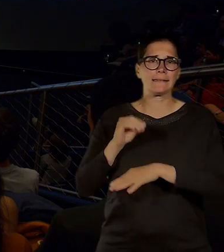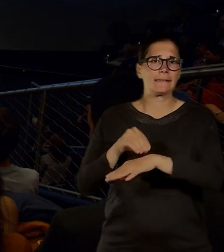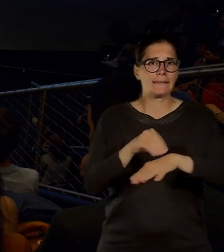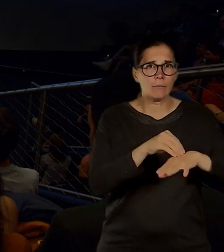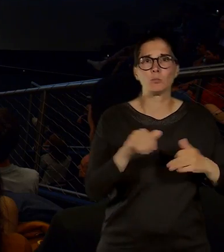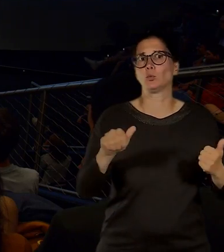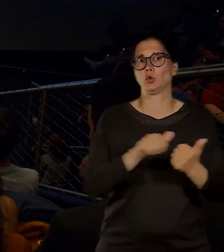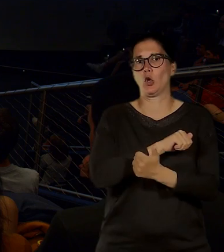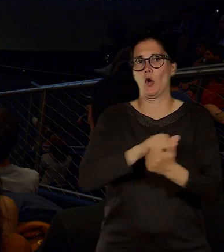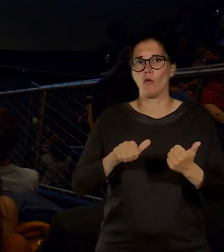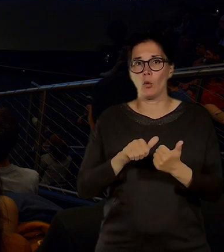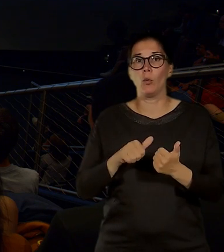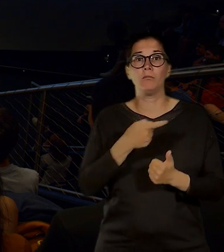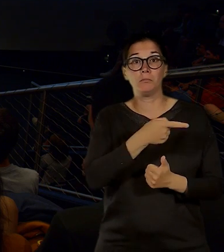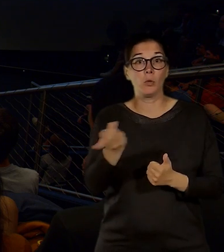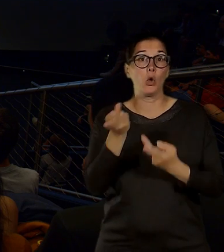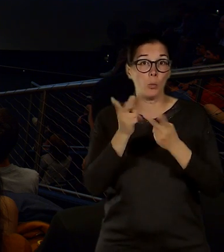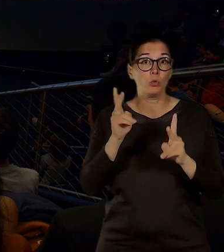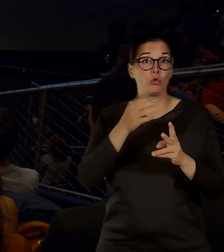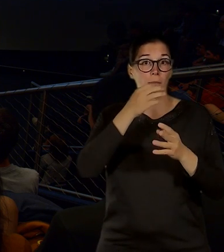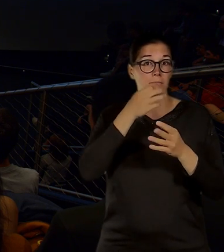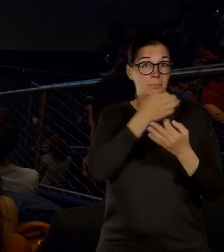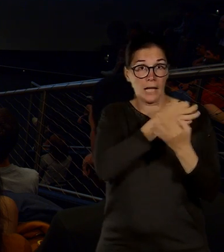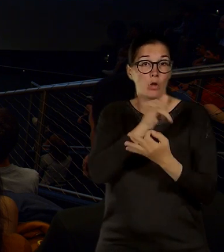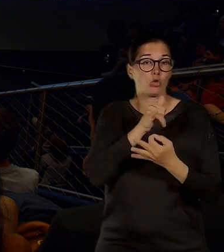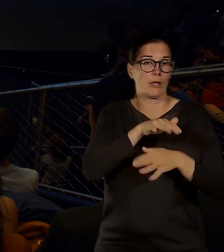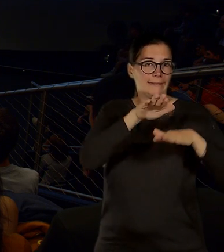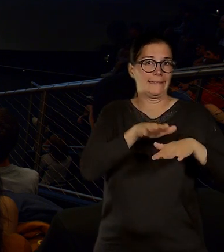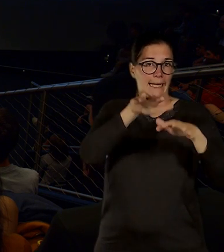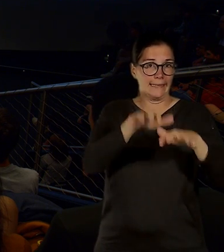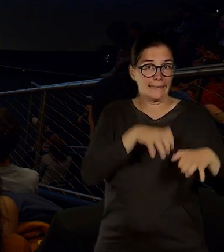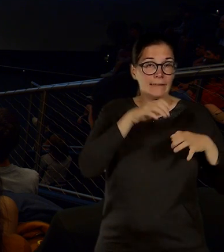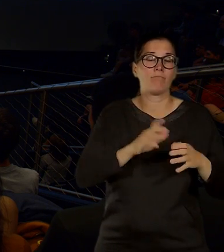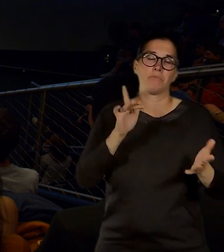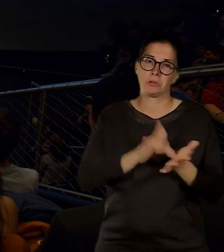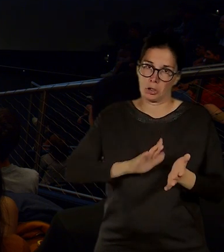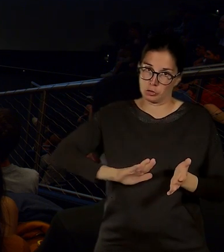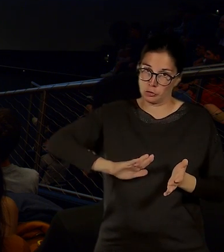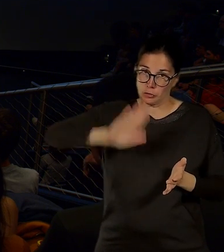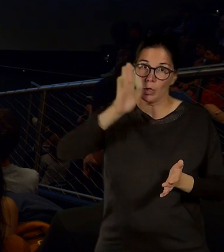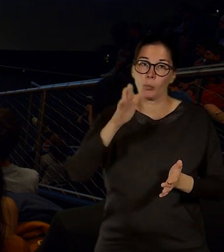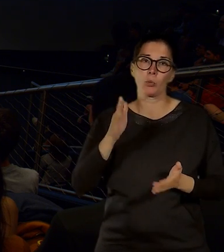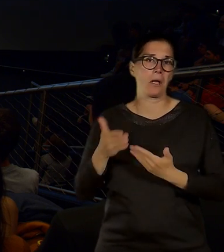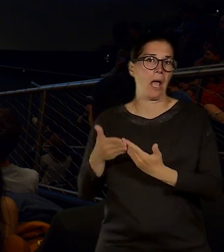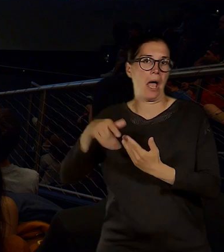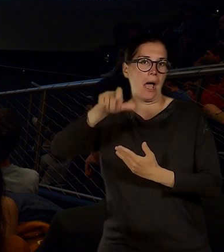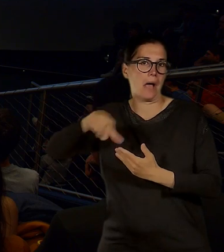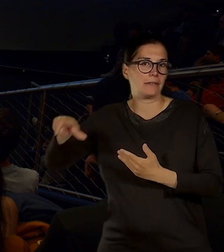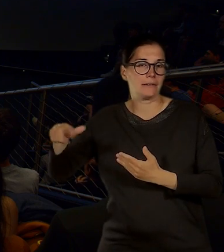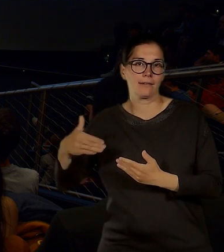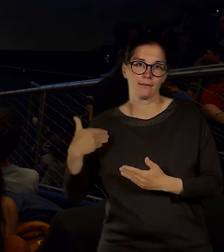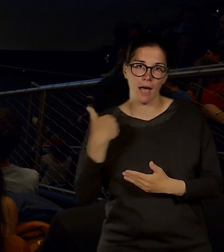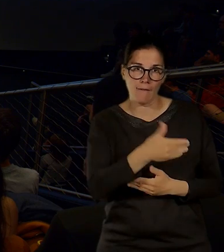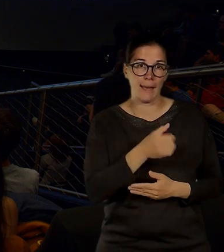že můžete se ptát vy tady diváci v sále, stačí zvednout ruku a naši asistenti a asistentky vám